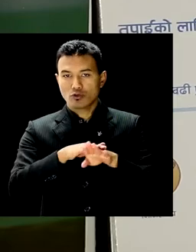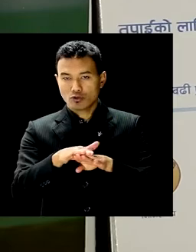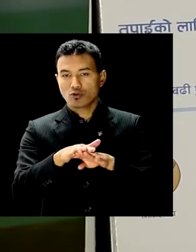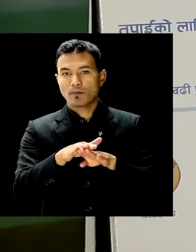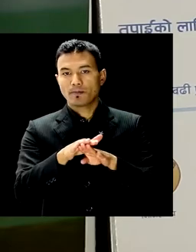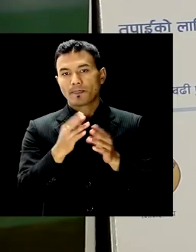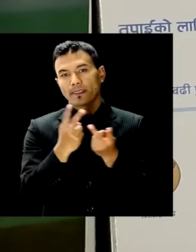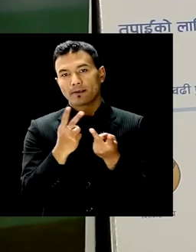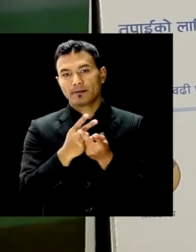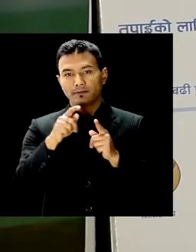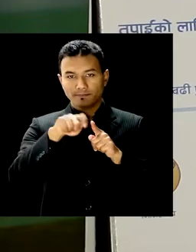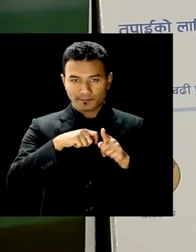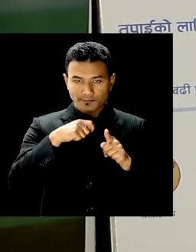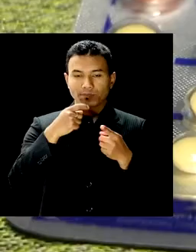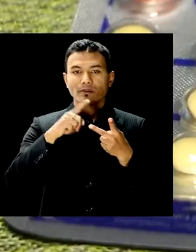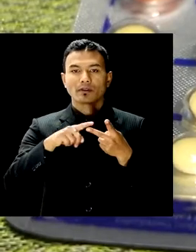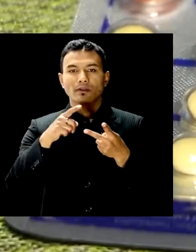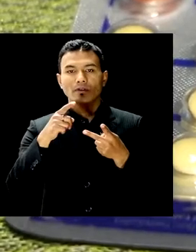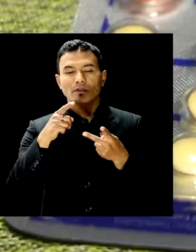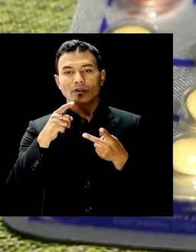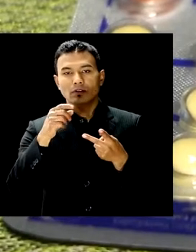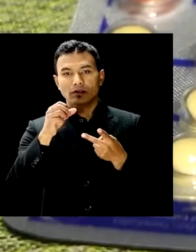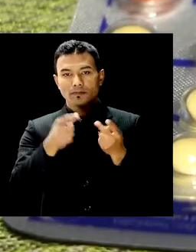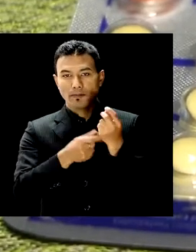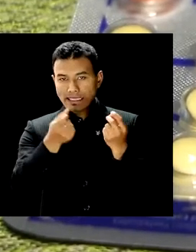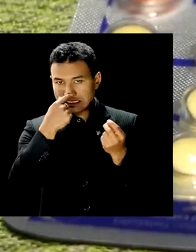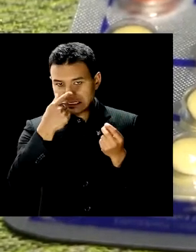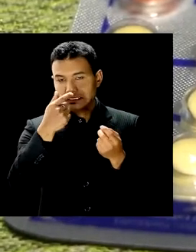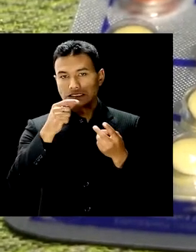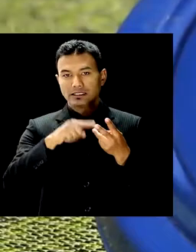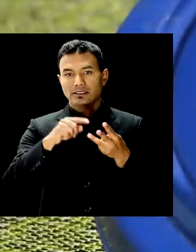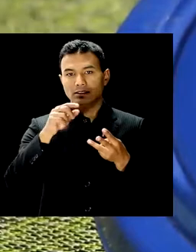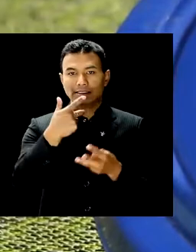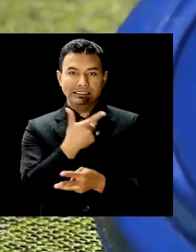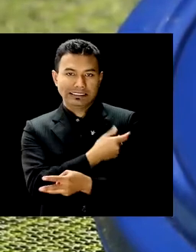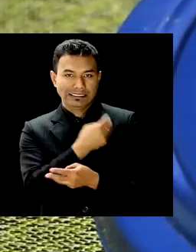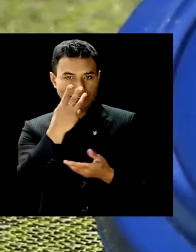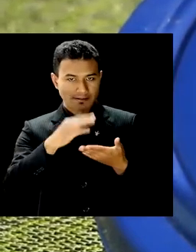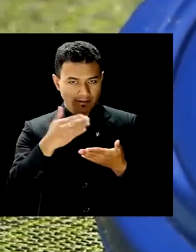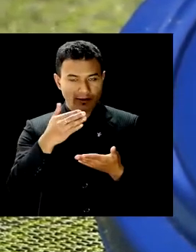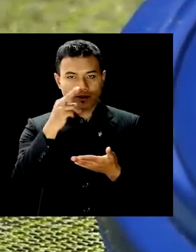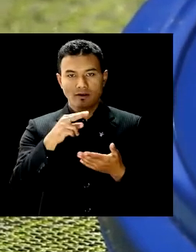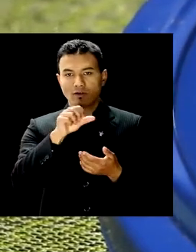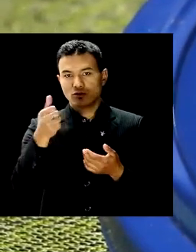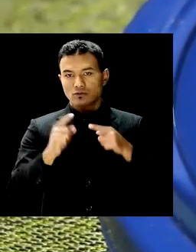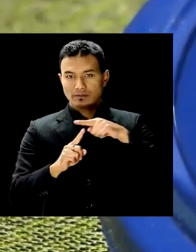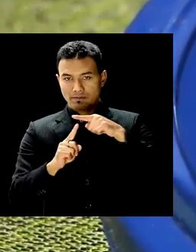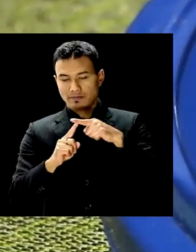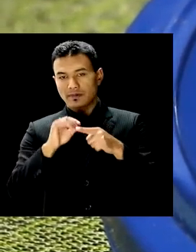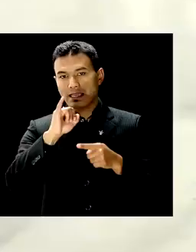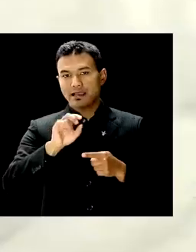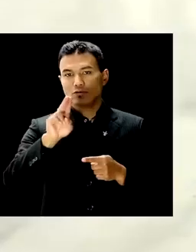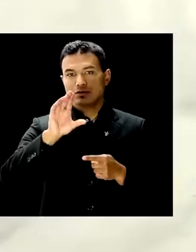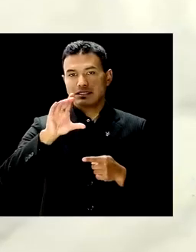अस्थायी साधनहरूमा चाहिँ अब जस्तै कन्डम भयो तपाईँको पिल्स भयो डिपो भयो इम्प्लान्ट भयो